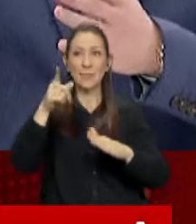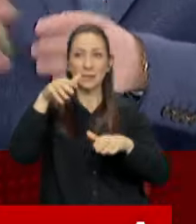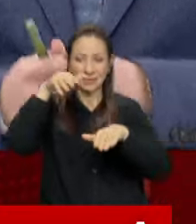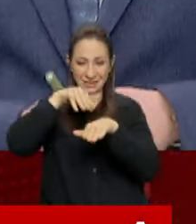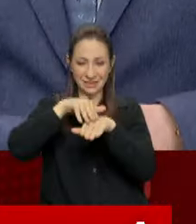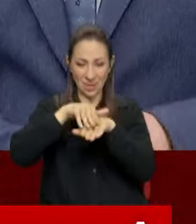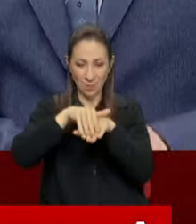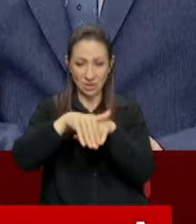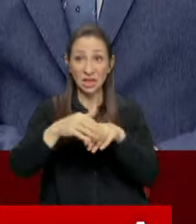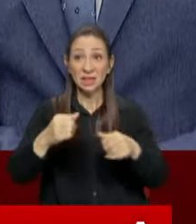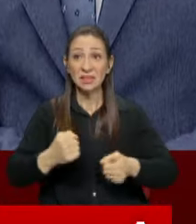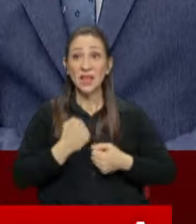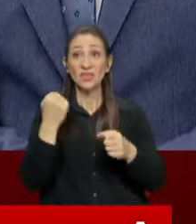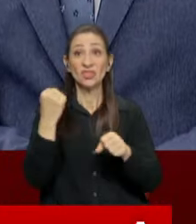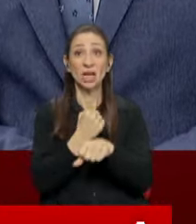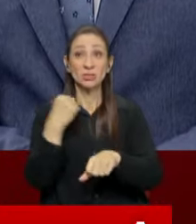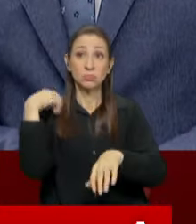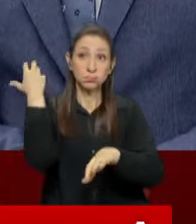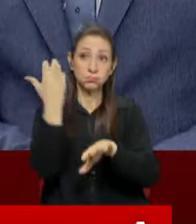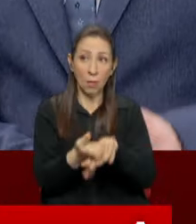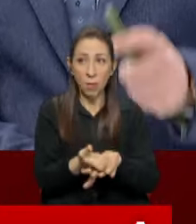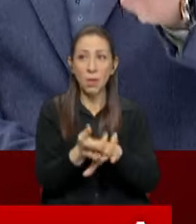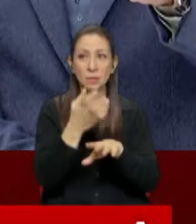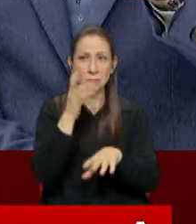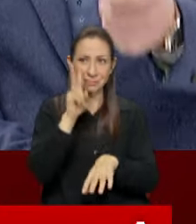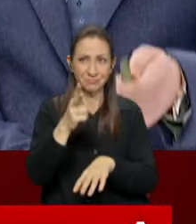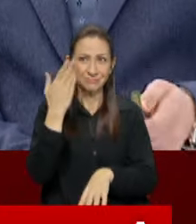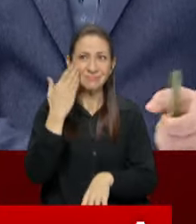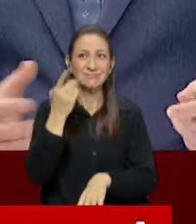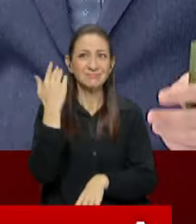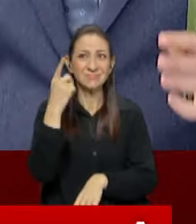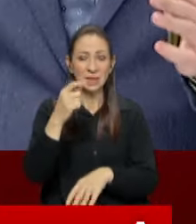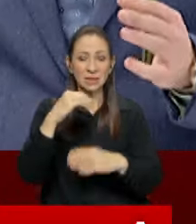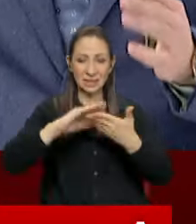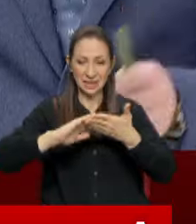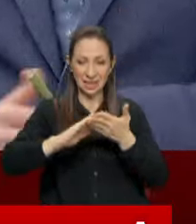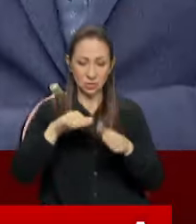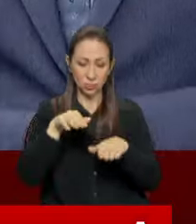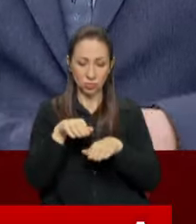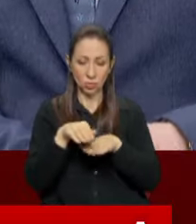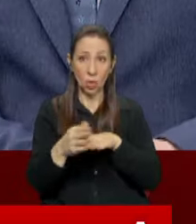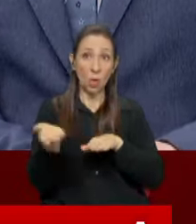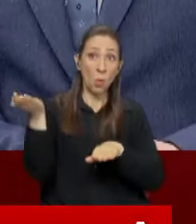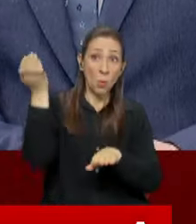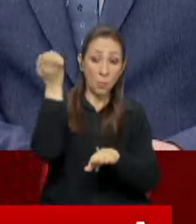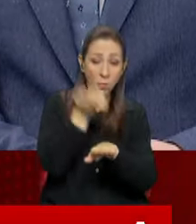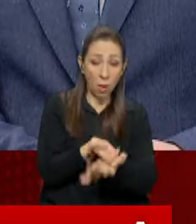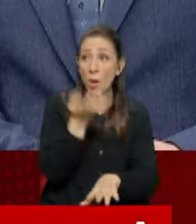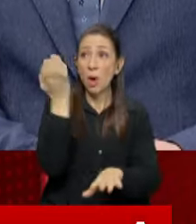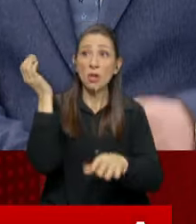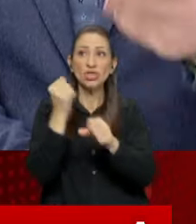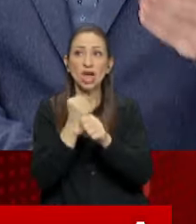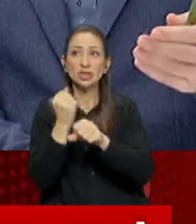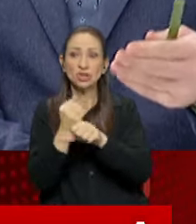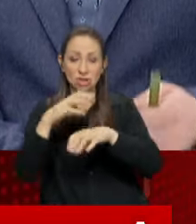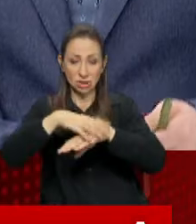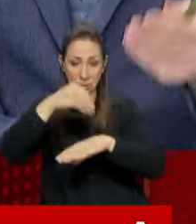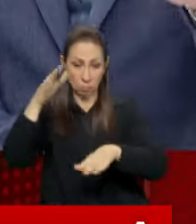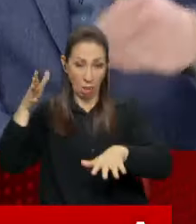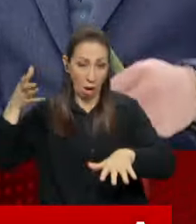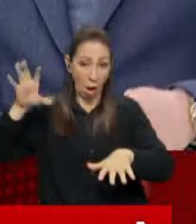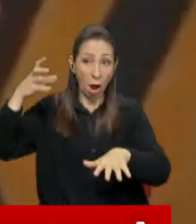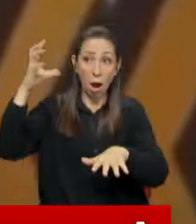yamaçta dev kayalar düşüyor araçların üzerine. Bu görüntüde işte bir tır ve onun arka kısmına isabet eden bir kaya.